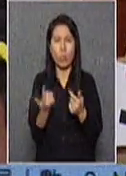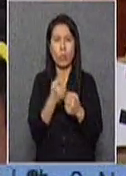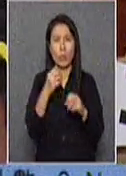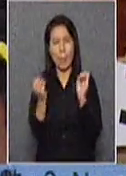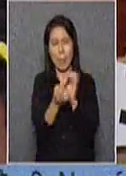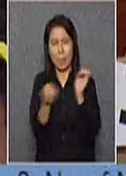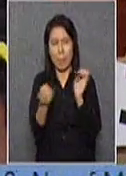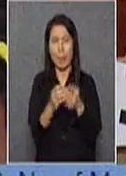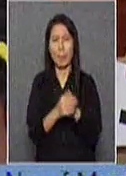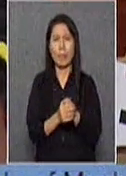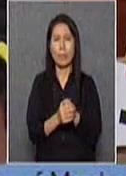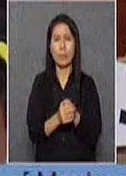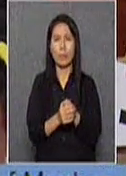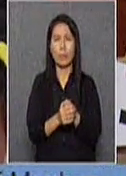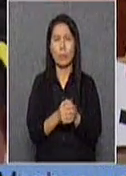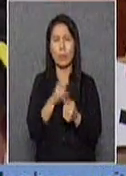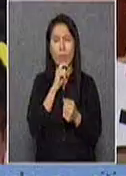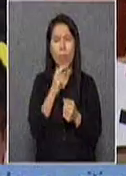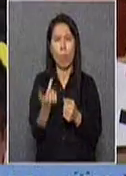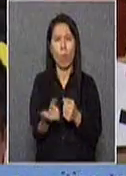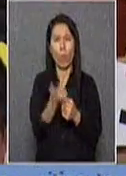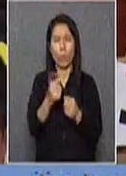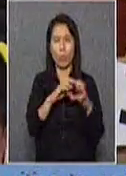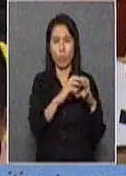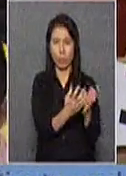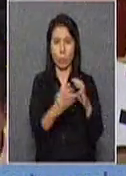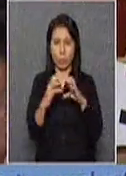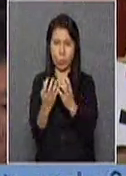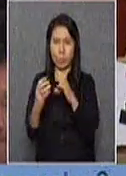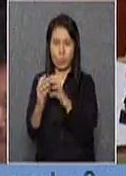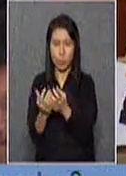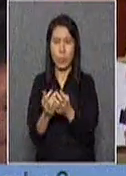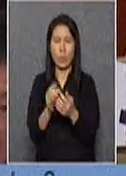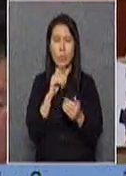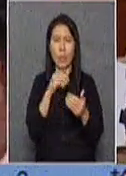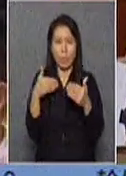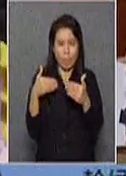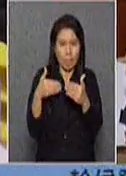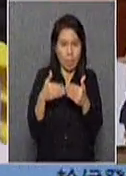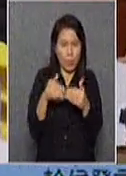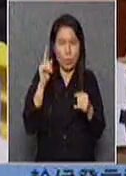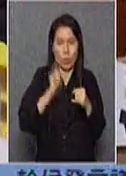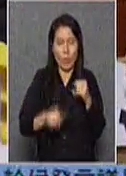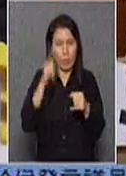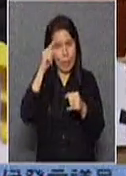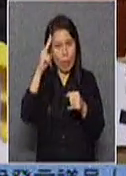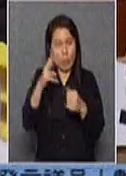呢，不少的組織呢都是趁這個的最後一兩日時間呢，